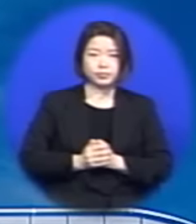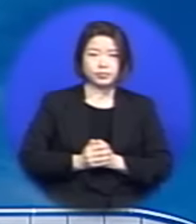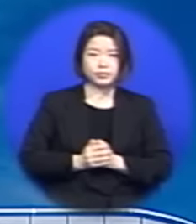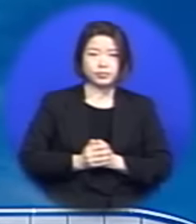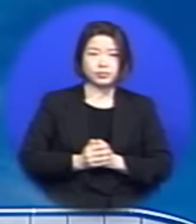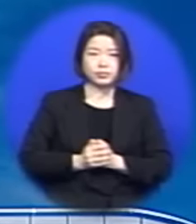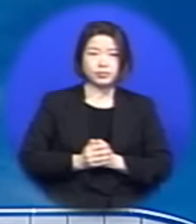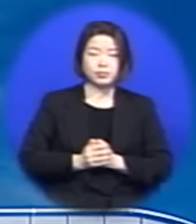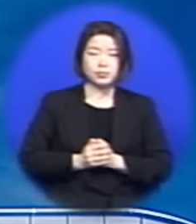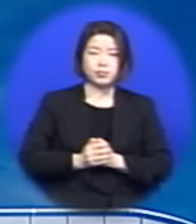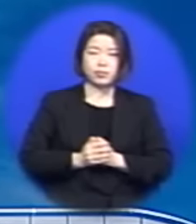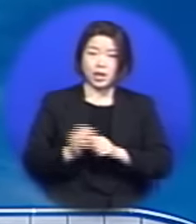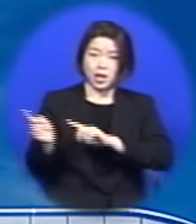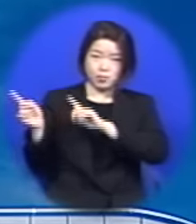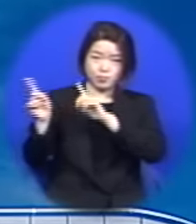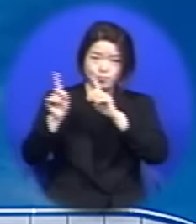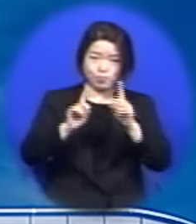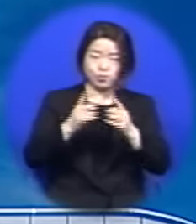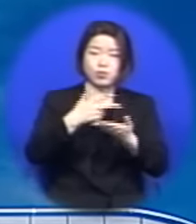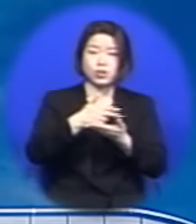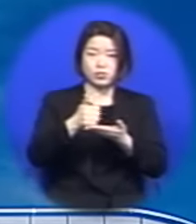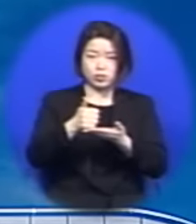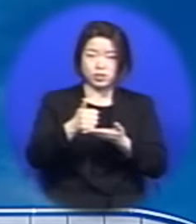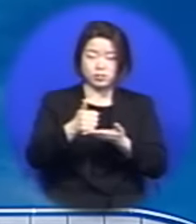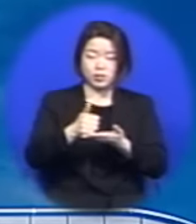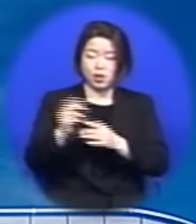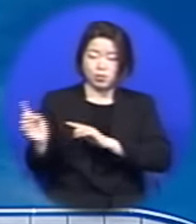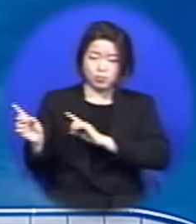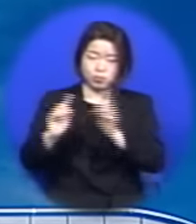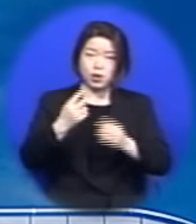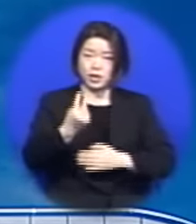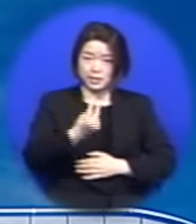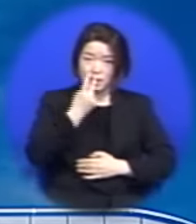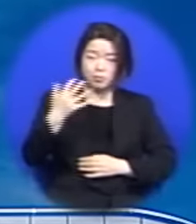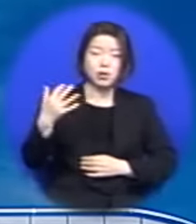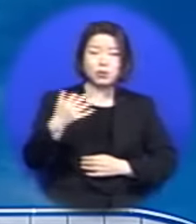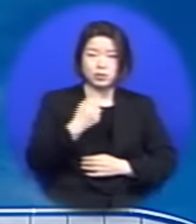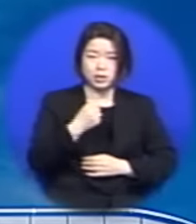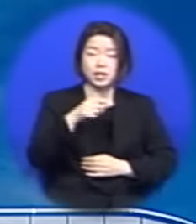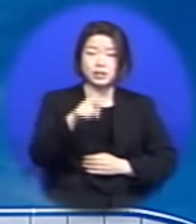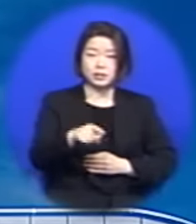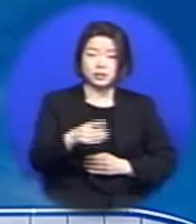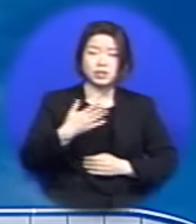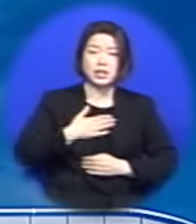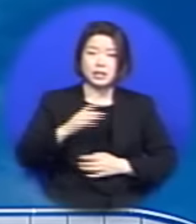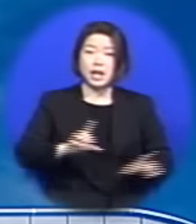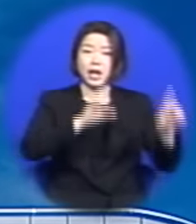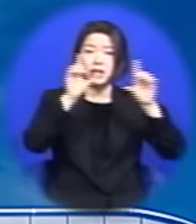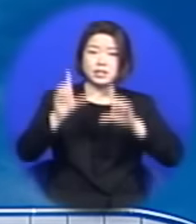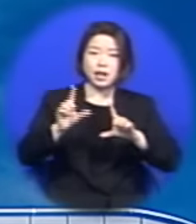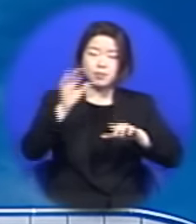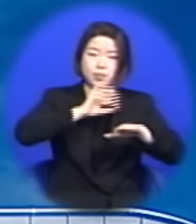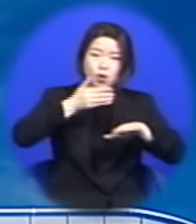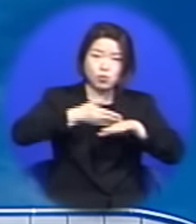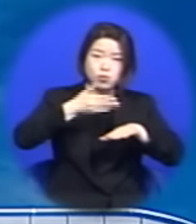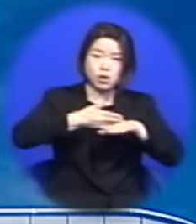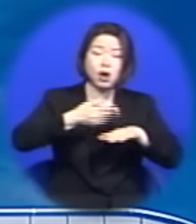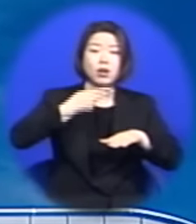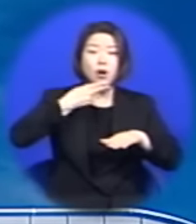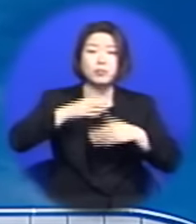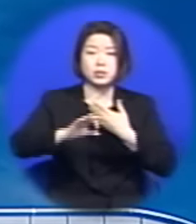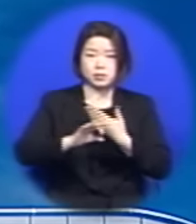있어요 부활의 주님과 함께 부활의 생명으로 사는 것이 내 삶이 훈련이 되지